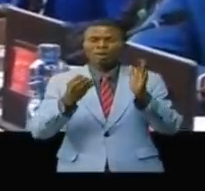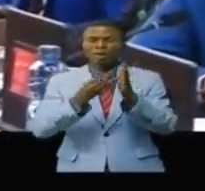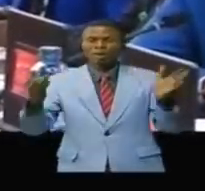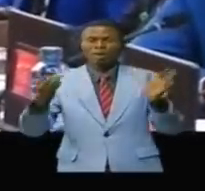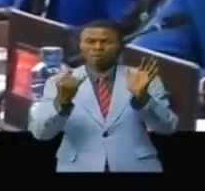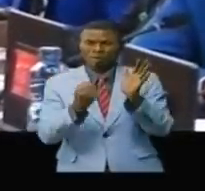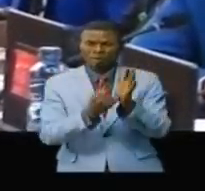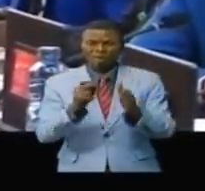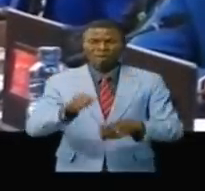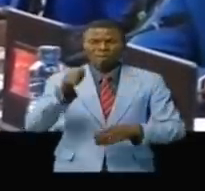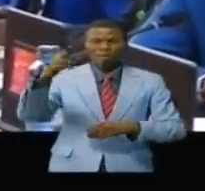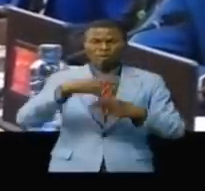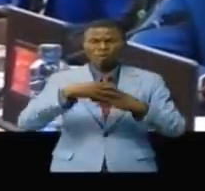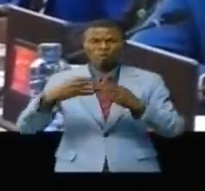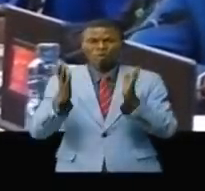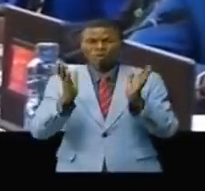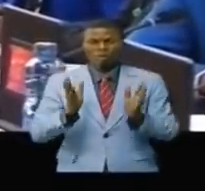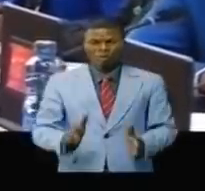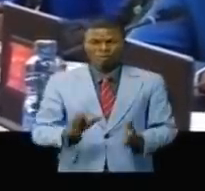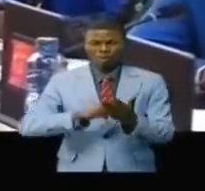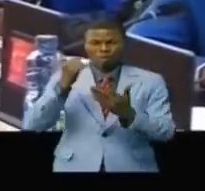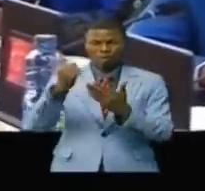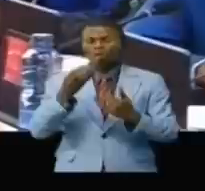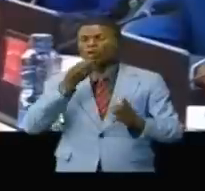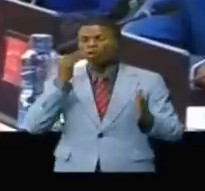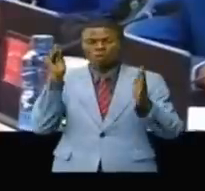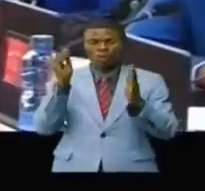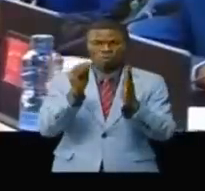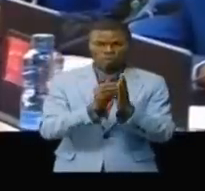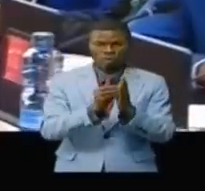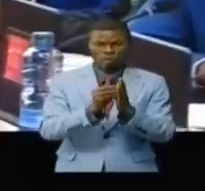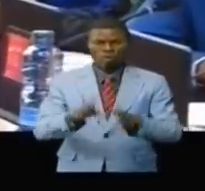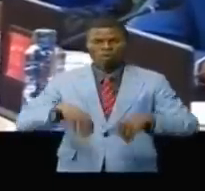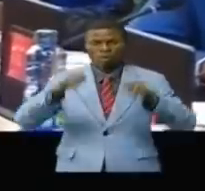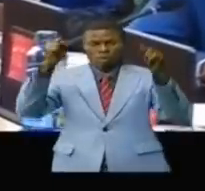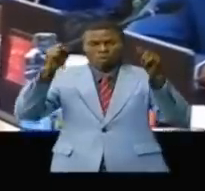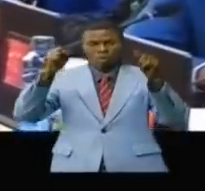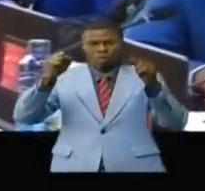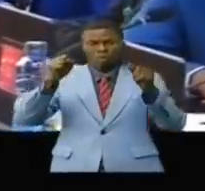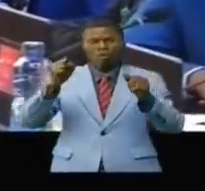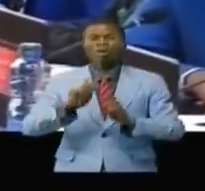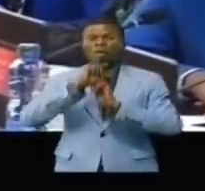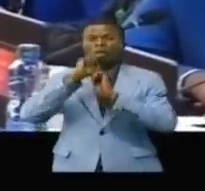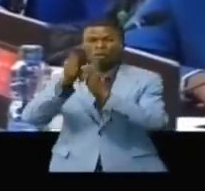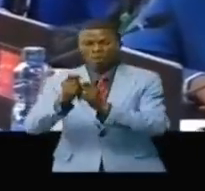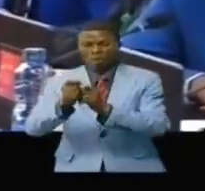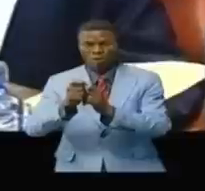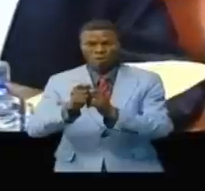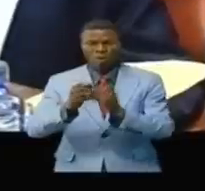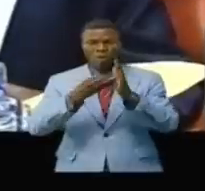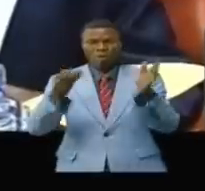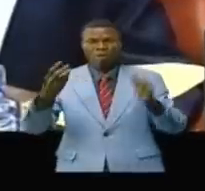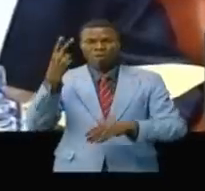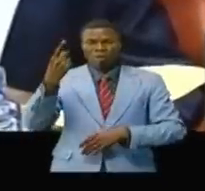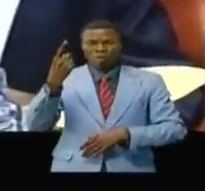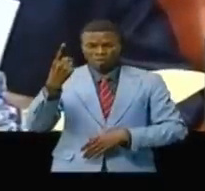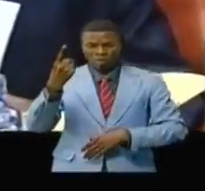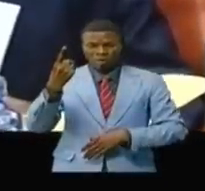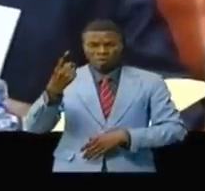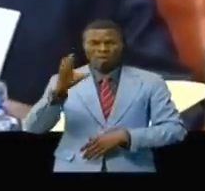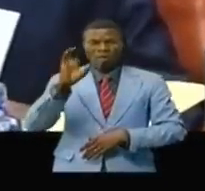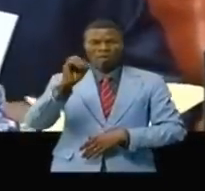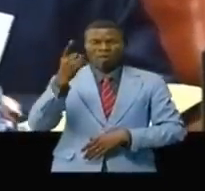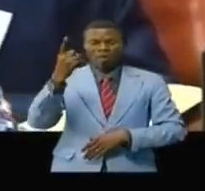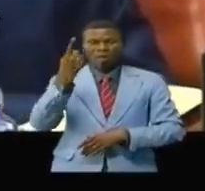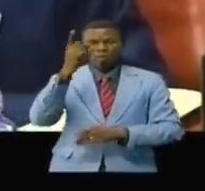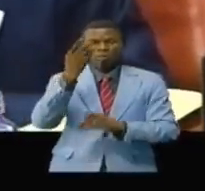dollars. Projet d'ordonnance portant approbation de l'accord de don numéro 7150ZR du